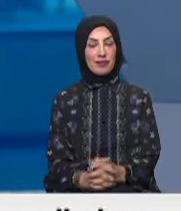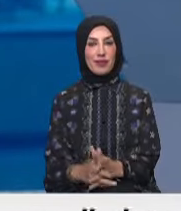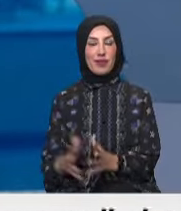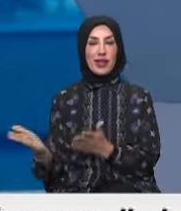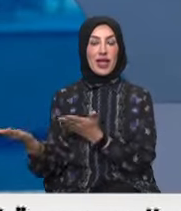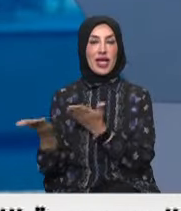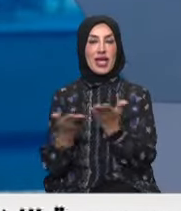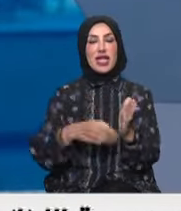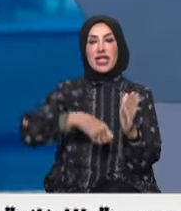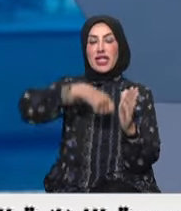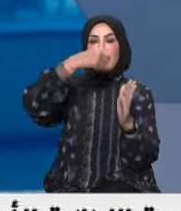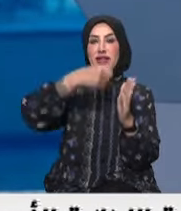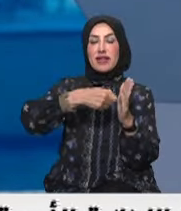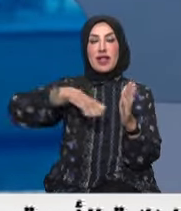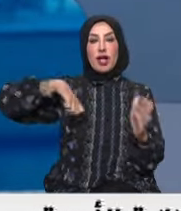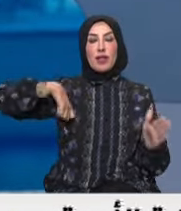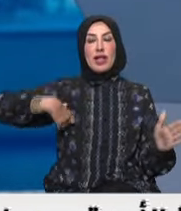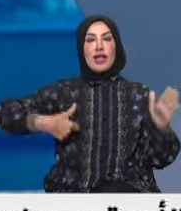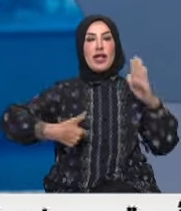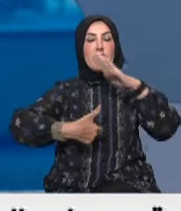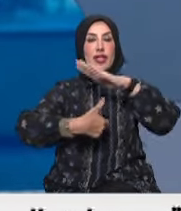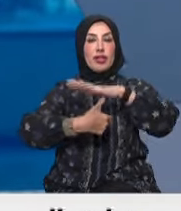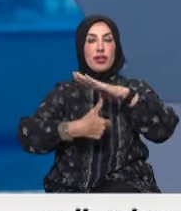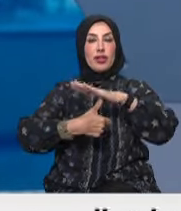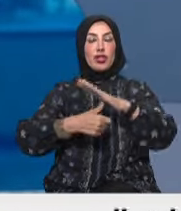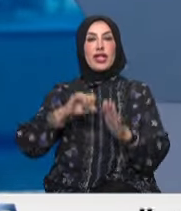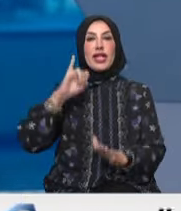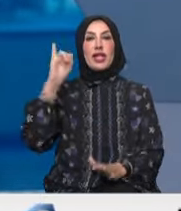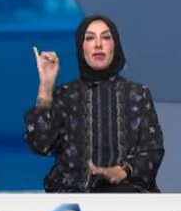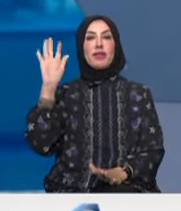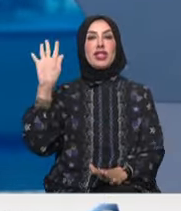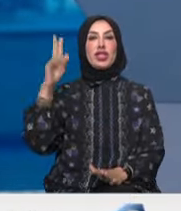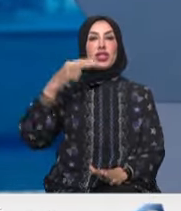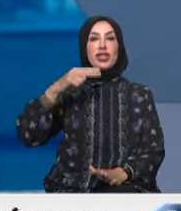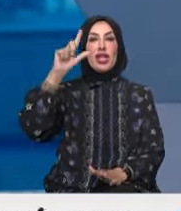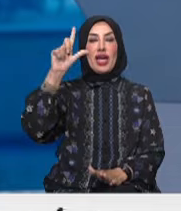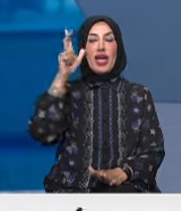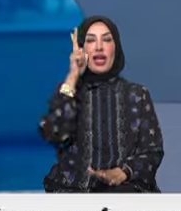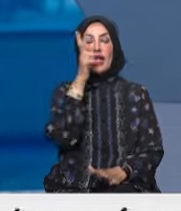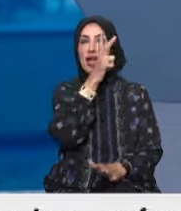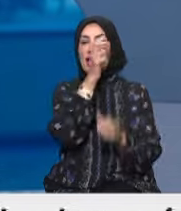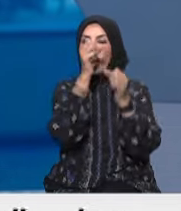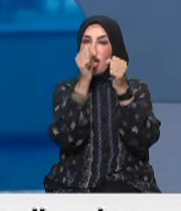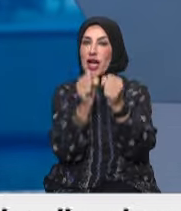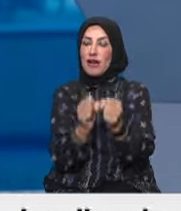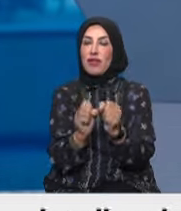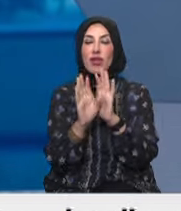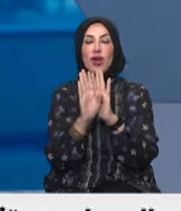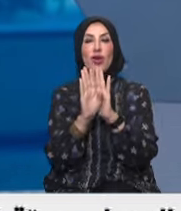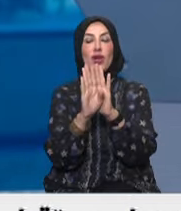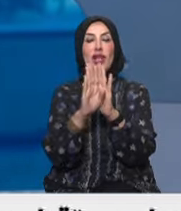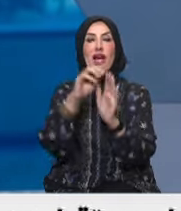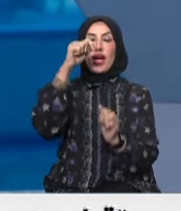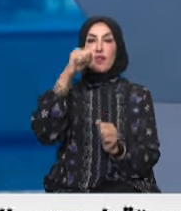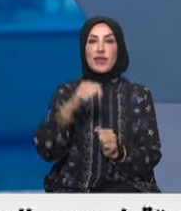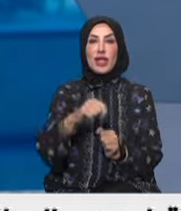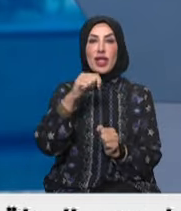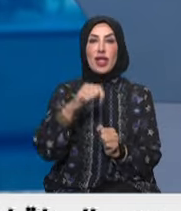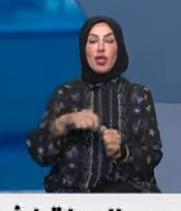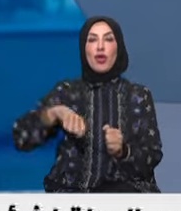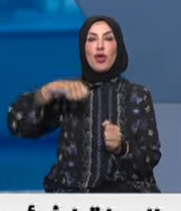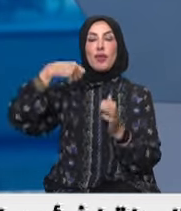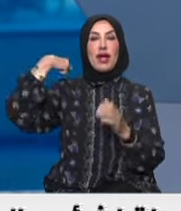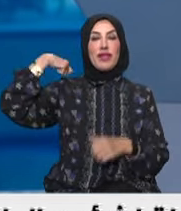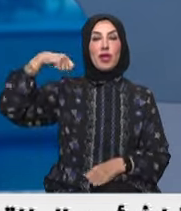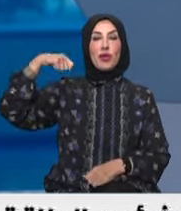استقبل حضرة صاحب السمو أمير البلاد الشيخ مشعل الأحمد الجابر الصباح حفظه الله ورعاه بقصر بيان صباح اليوم وزير الدولة